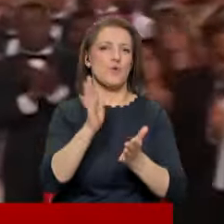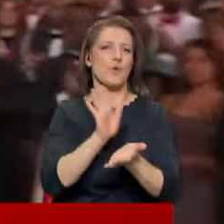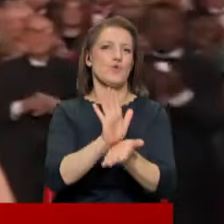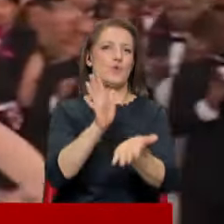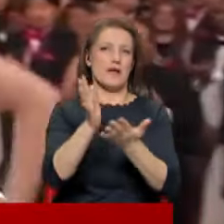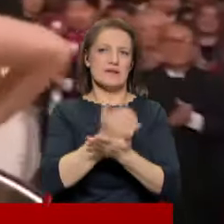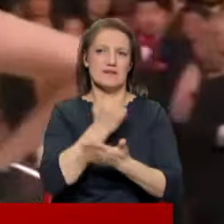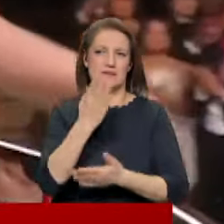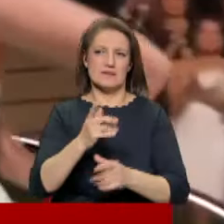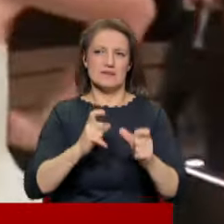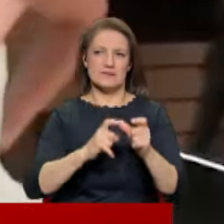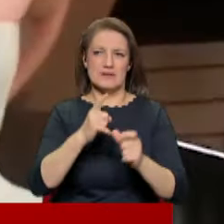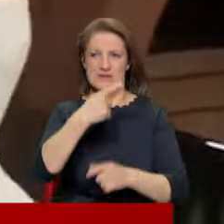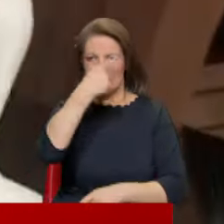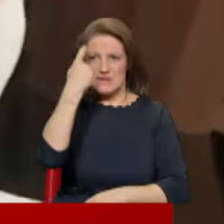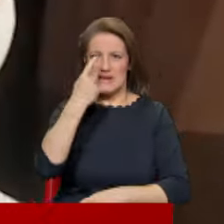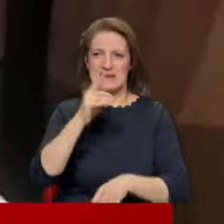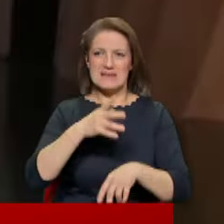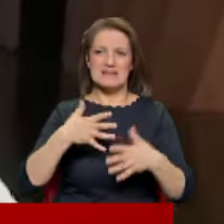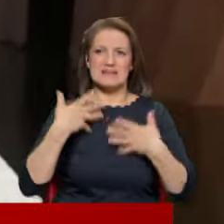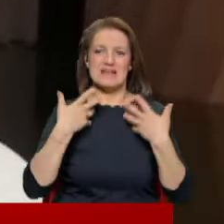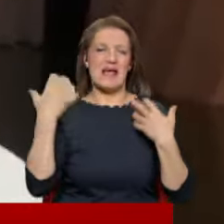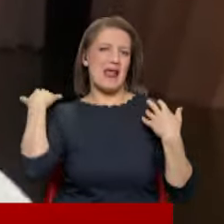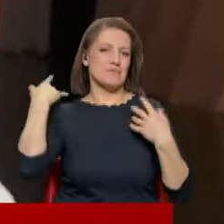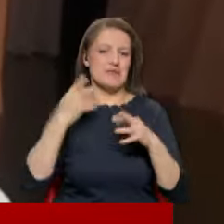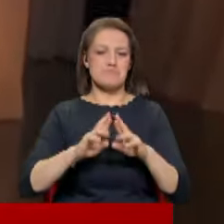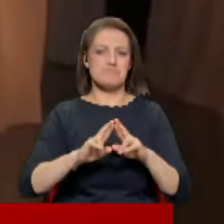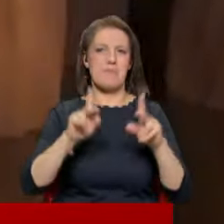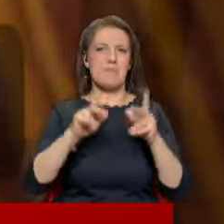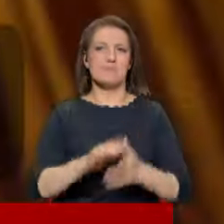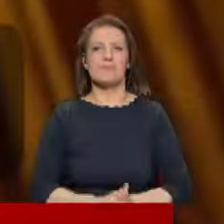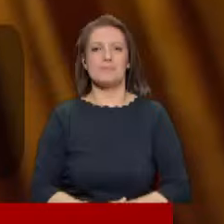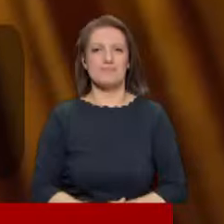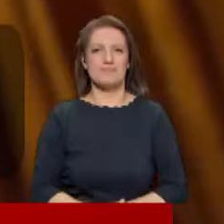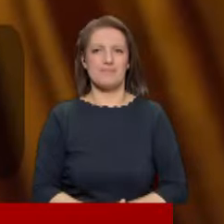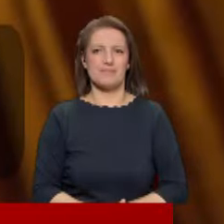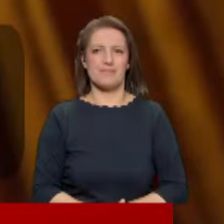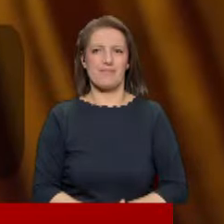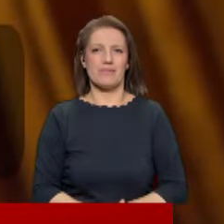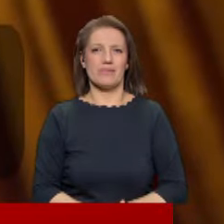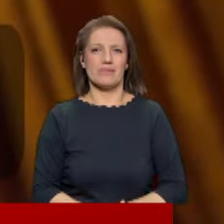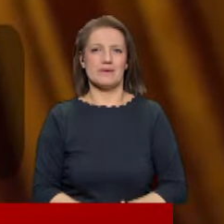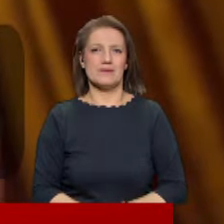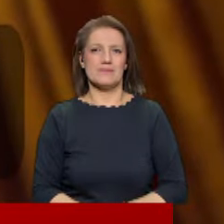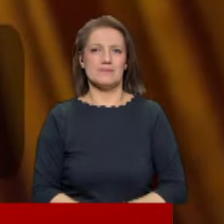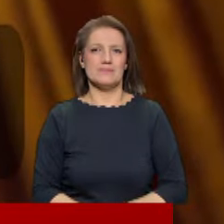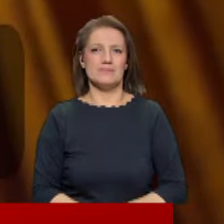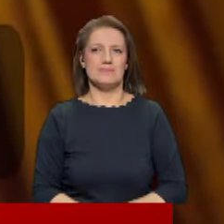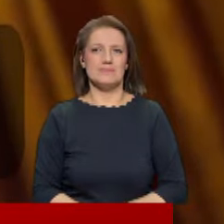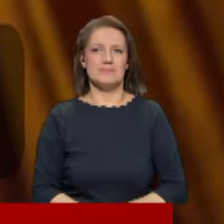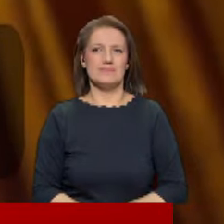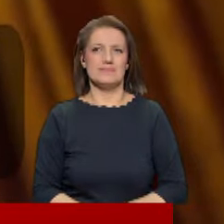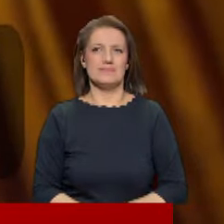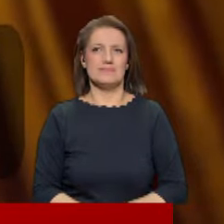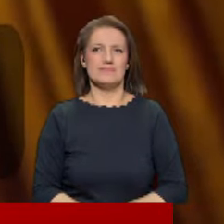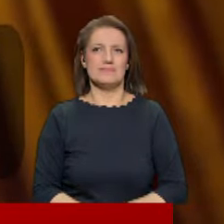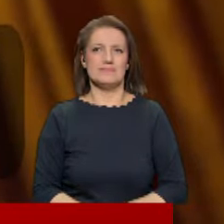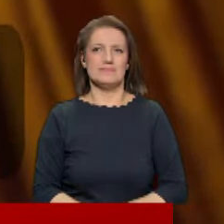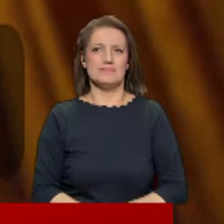bir talihsizlik de yaşadı. Sevinç anında elbisesinin arkası yırtıldı. Thank you so much. Don't look at the back of my